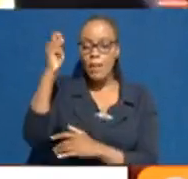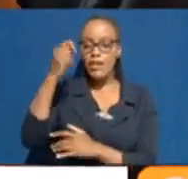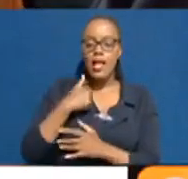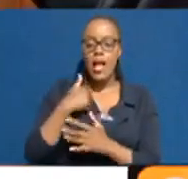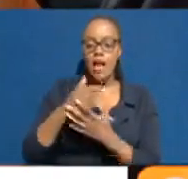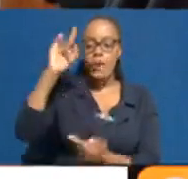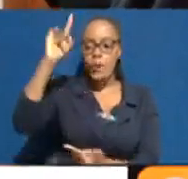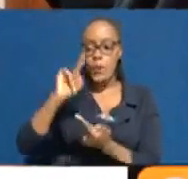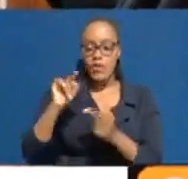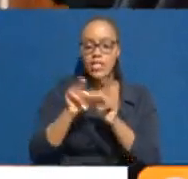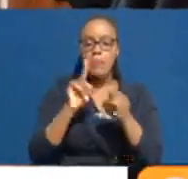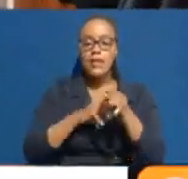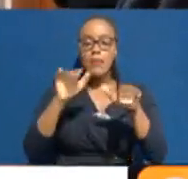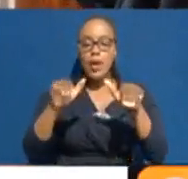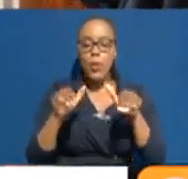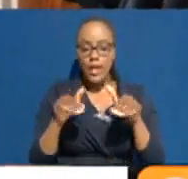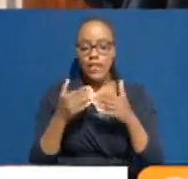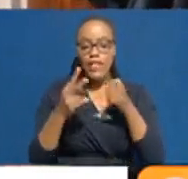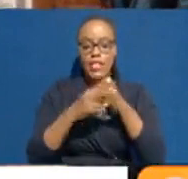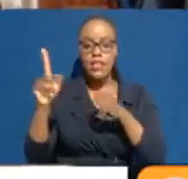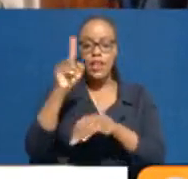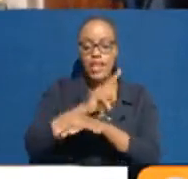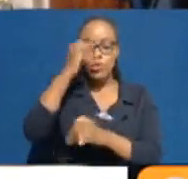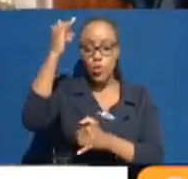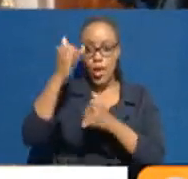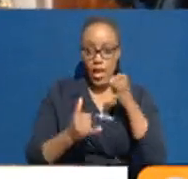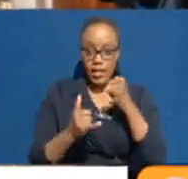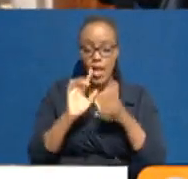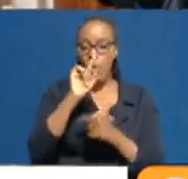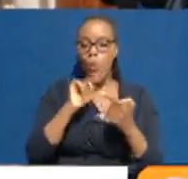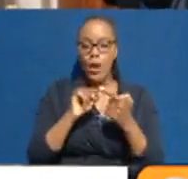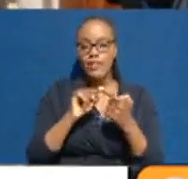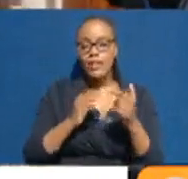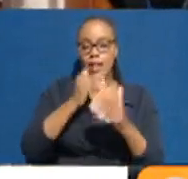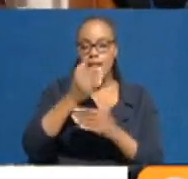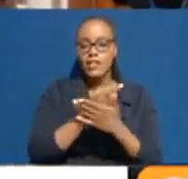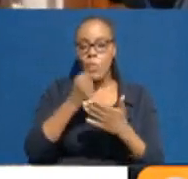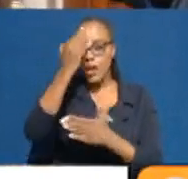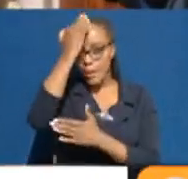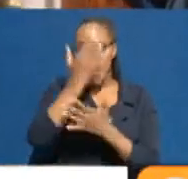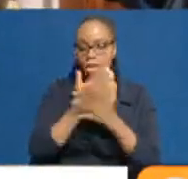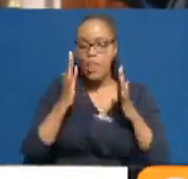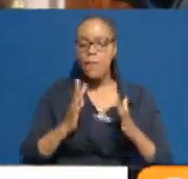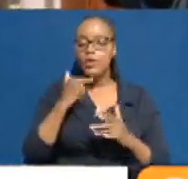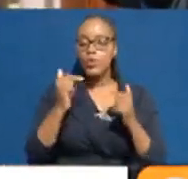yamepimwa, taifa linaposubiri makataa ya siku saba kutamatika siku ya Jumatatu kabla